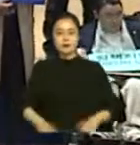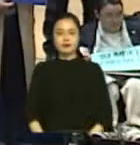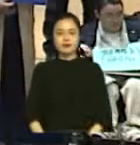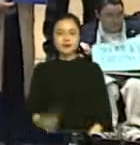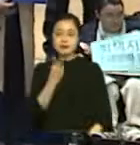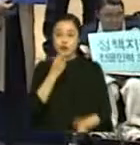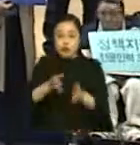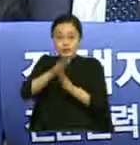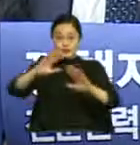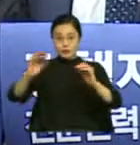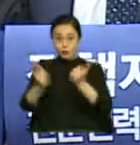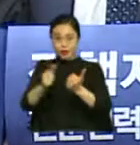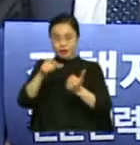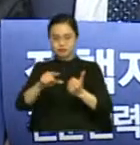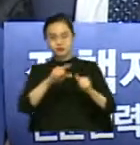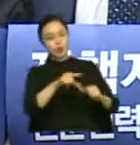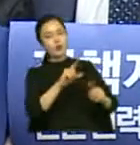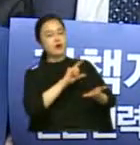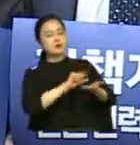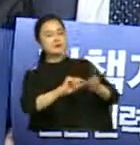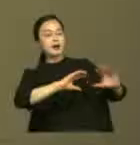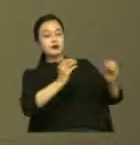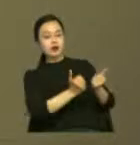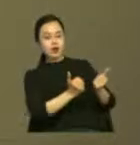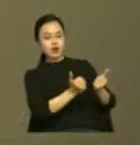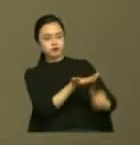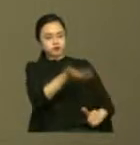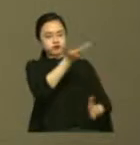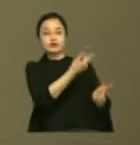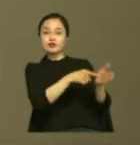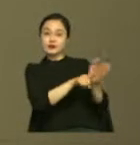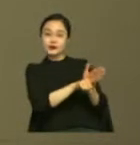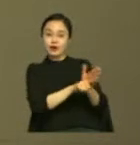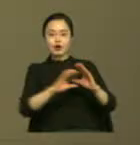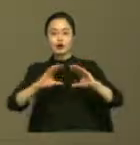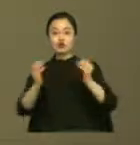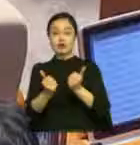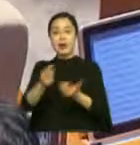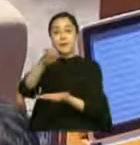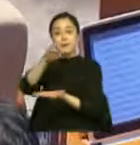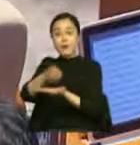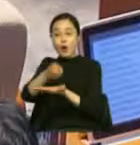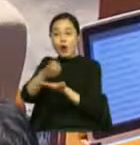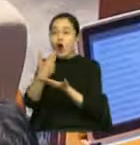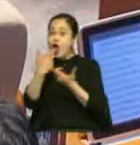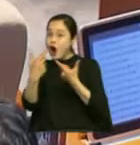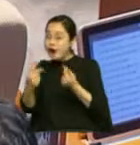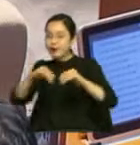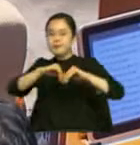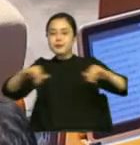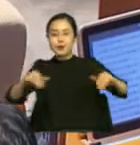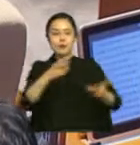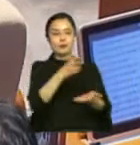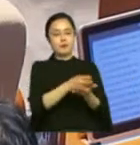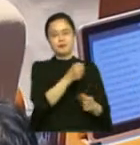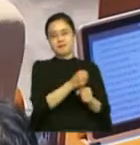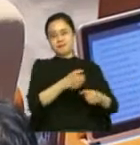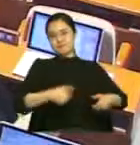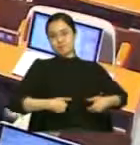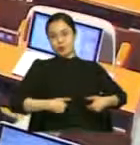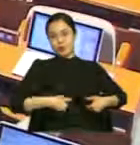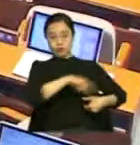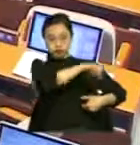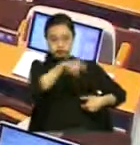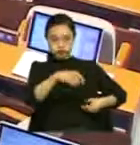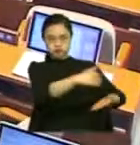서울시의회는 지방의회의 진정한 위상 정립을 위해서는 국회법처럼 별도의 지방의회법 제정이 필요하다며 이 같은 요구